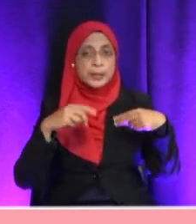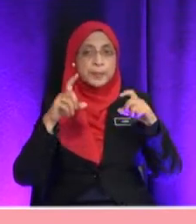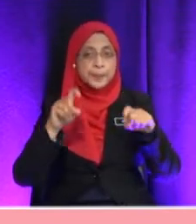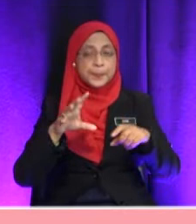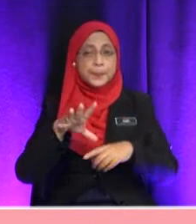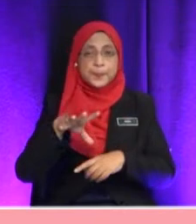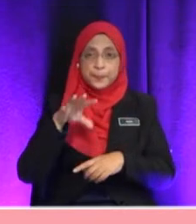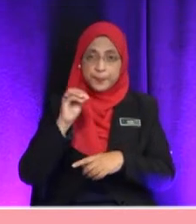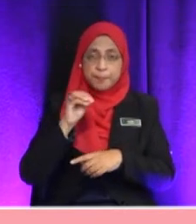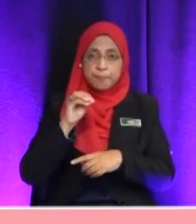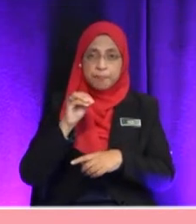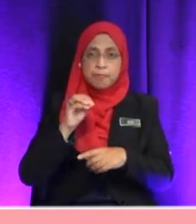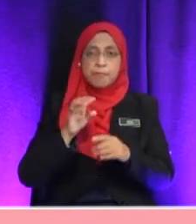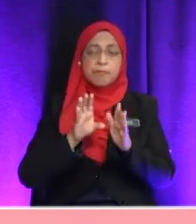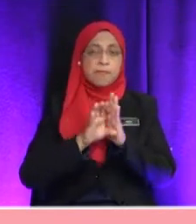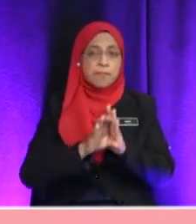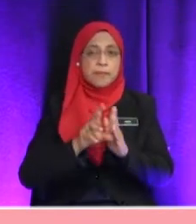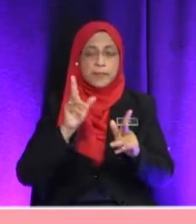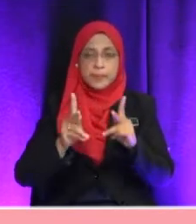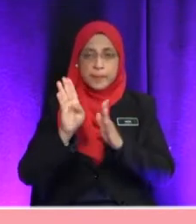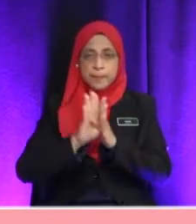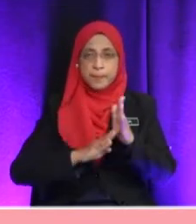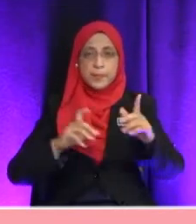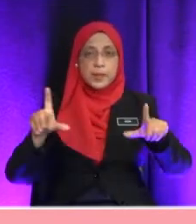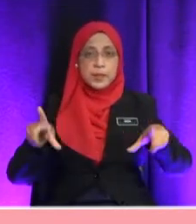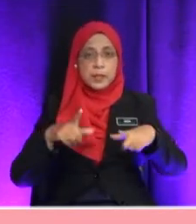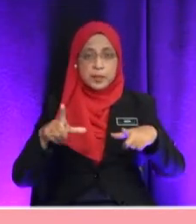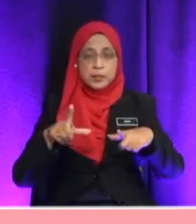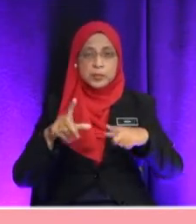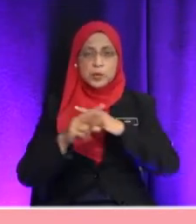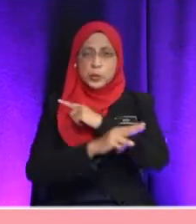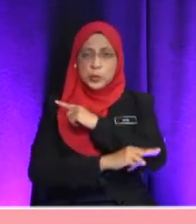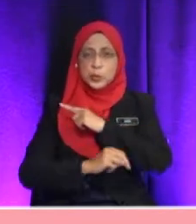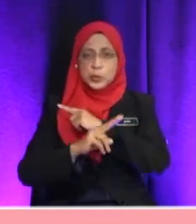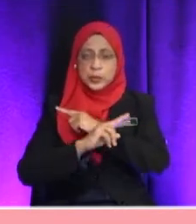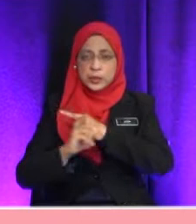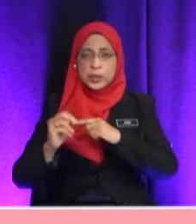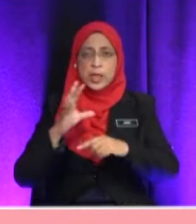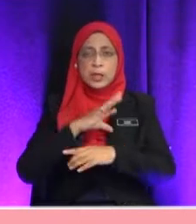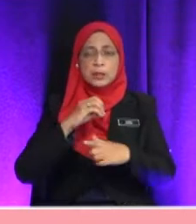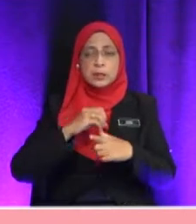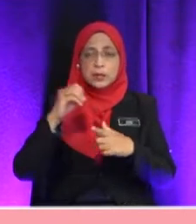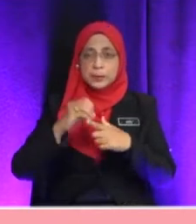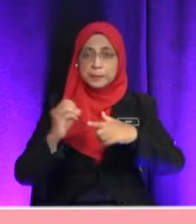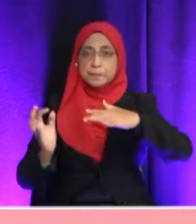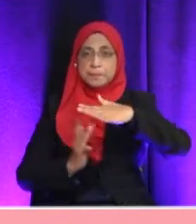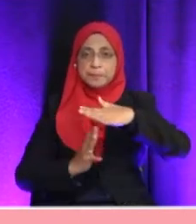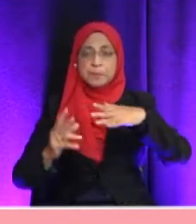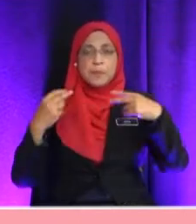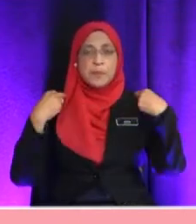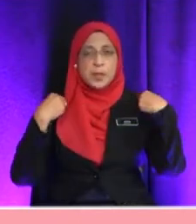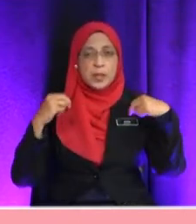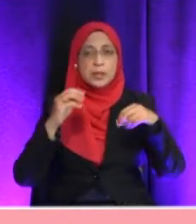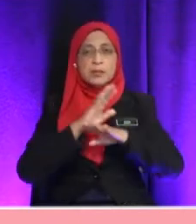sekiranya berlaku berlaku kebakaran ataupun berlaku kecurian make syari'at ataupun sebuah perniagaan